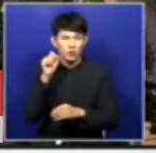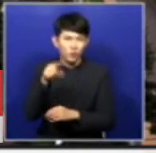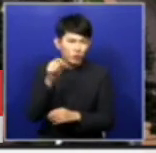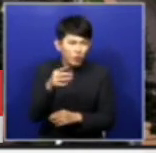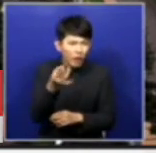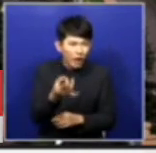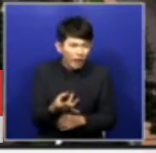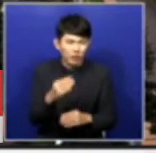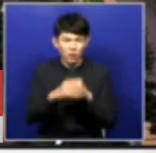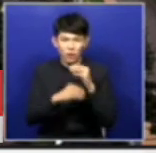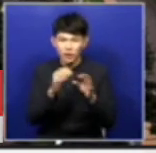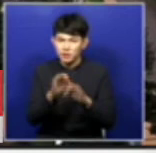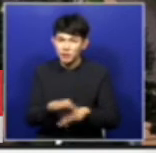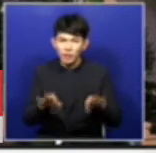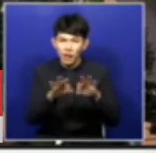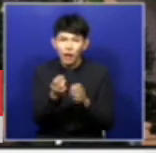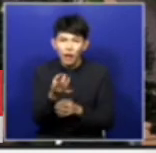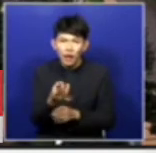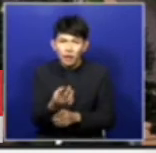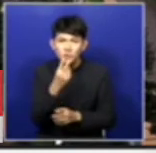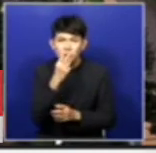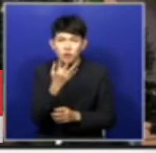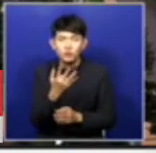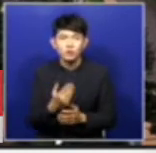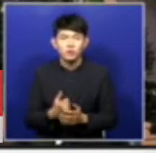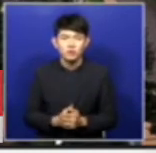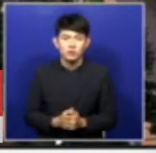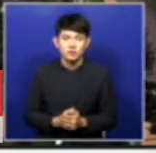นมีความสำคัญ